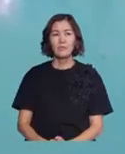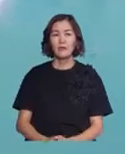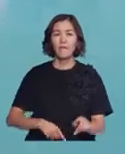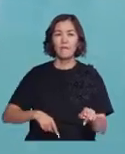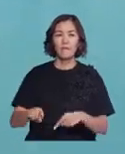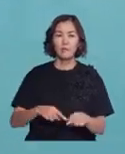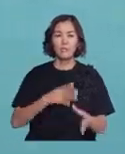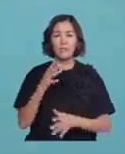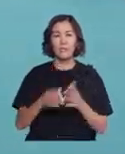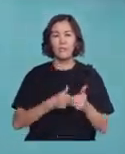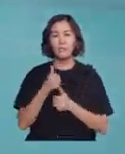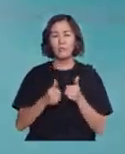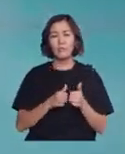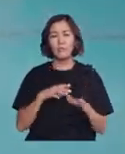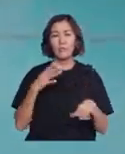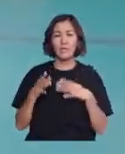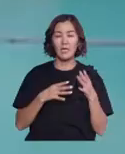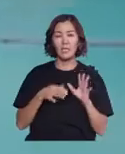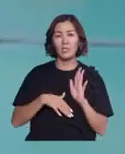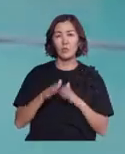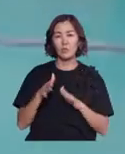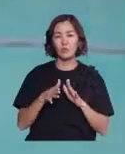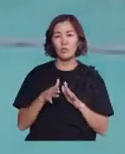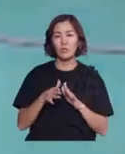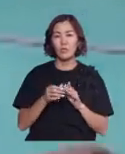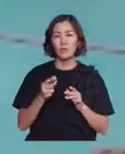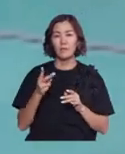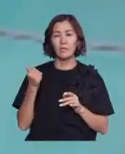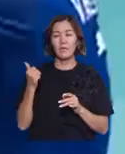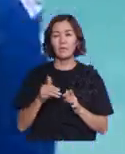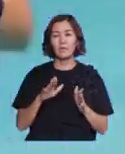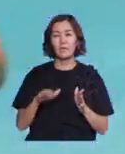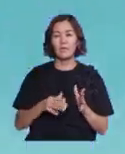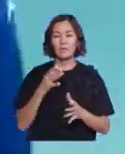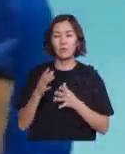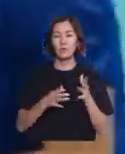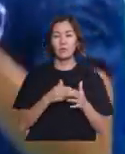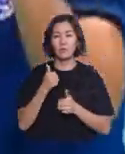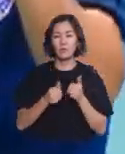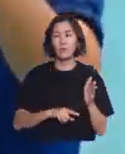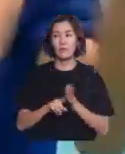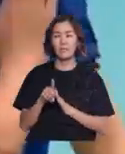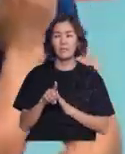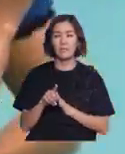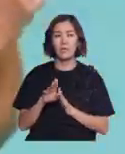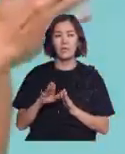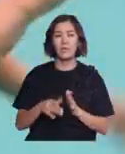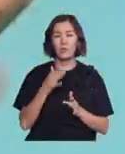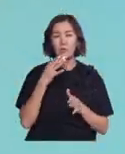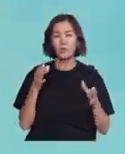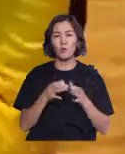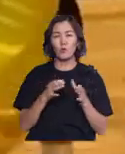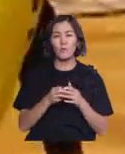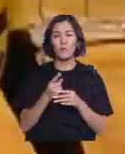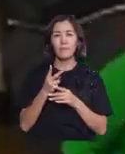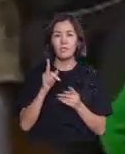Футзалдан әлем чемпионатында дайындық қыза түсті. Яғни, бірер аптадан кейін Өзбекстанда дүниежүзілік дода басталады. Осы тұрғыда ұлттық құрамамыз